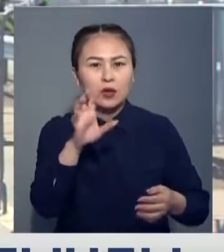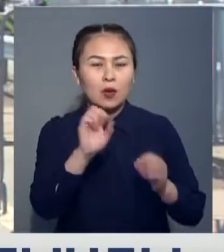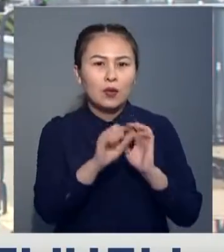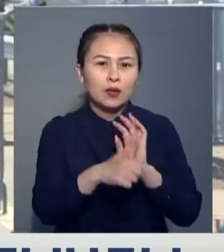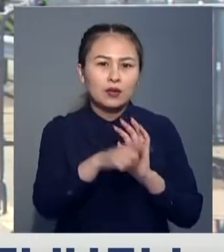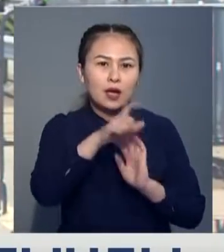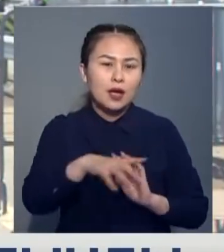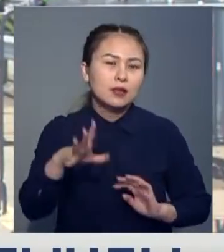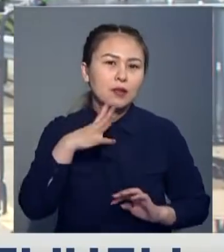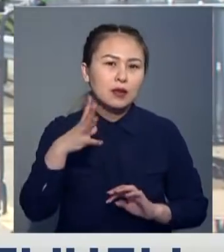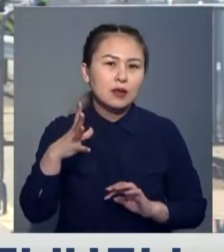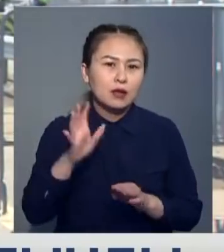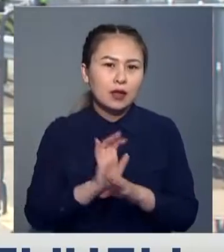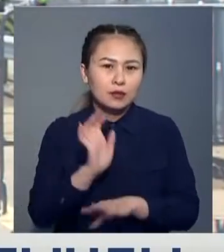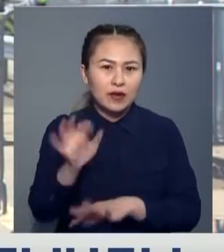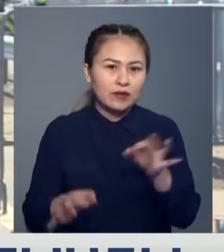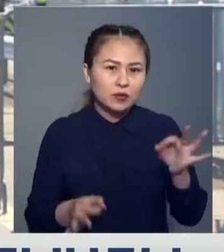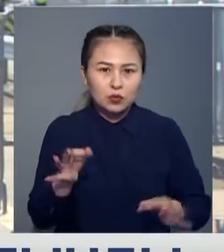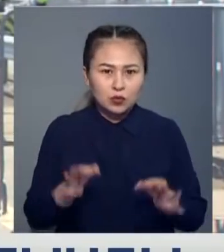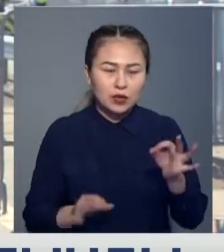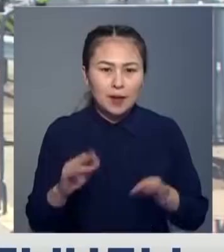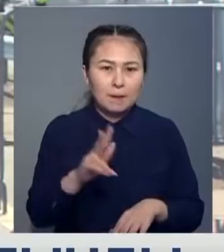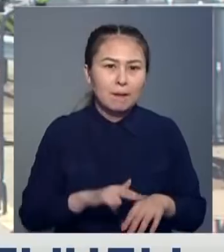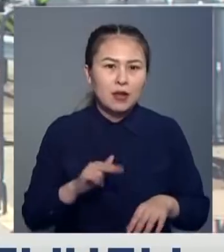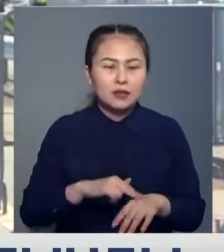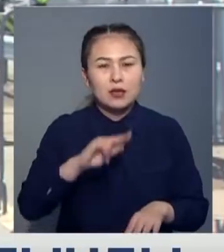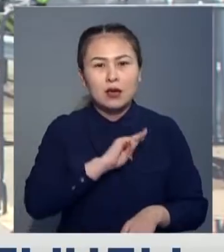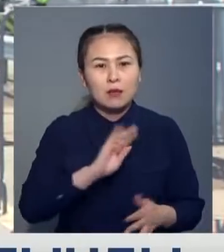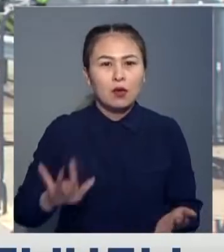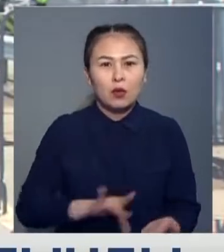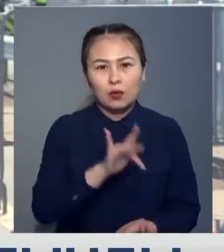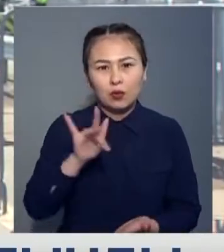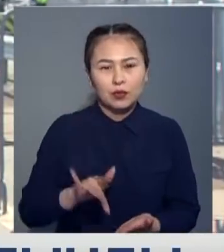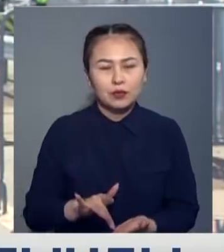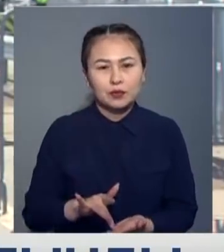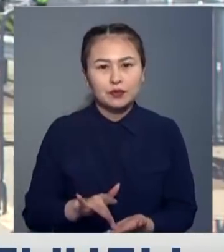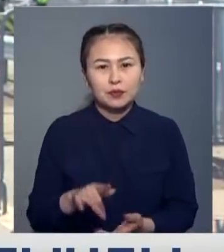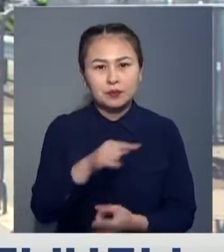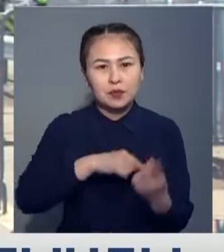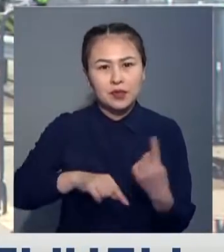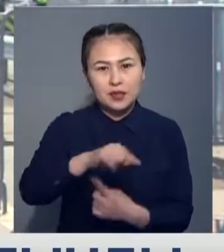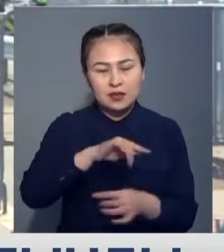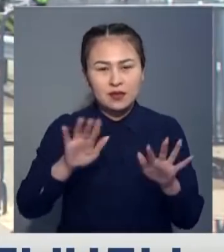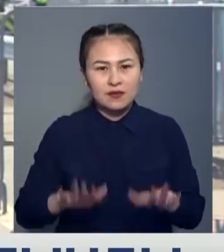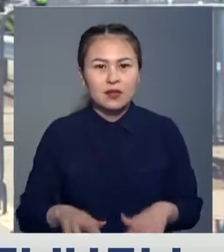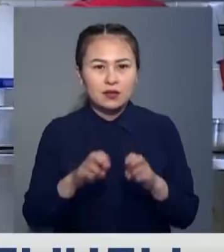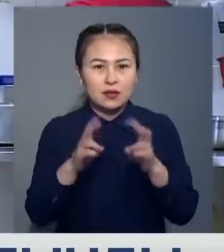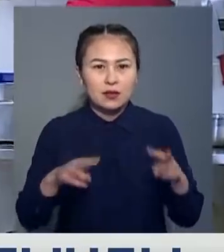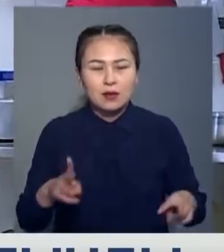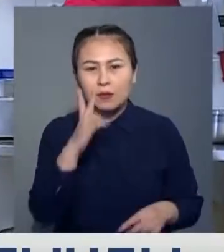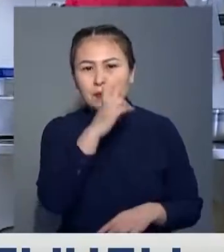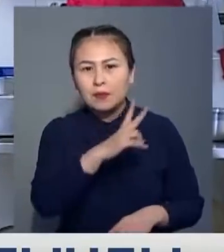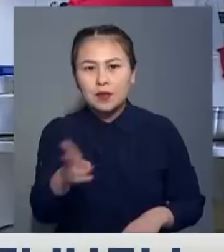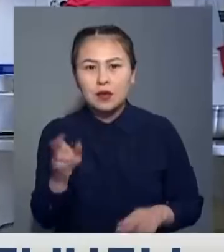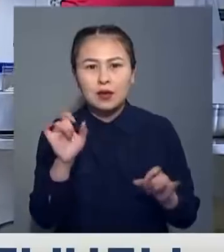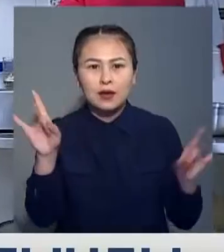ісі сотқа жолданды. Бұдан бөлек полиция өкілдері қаладағы бизнес нысандарында тексерген. Атап